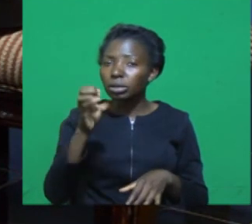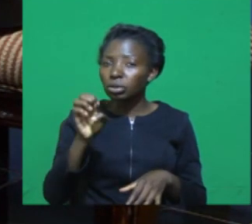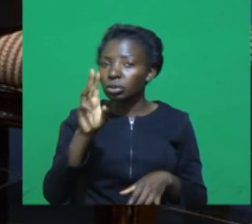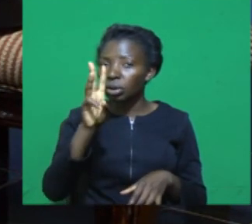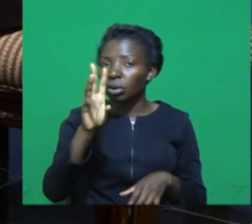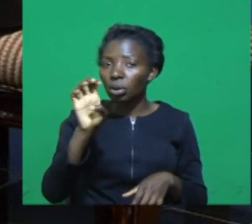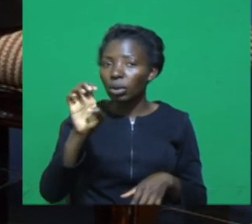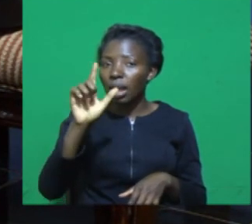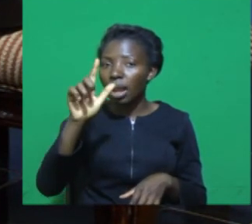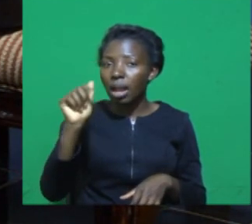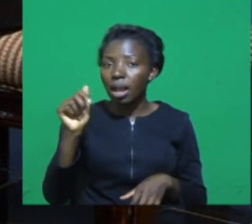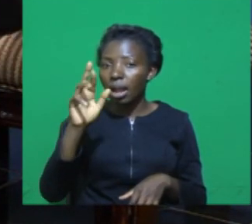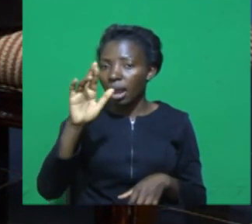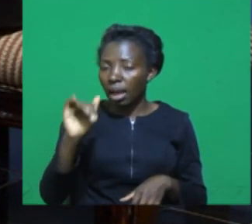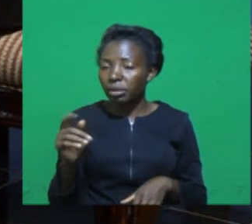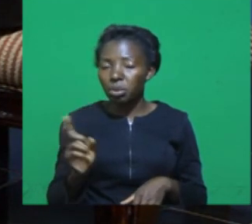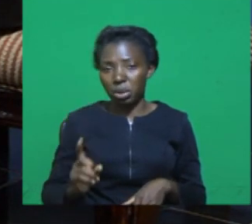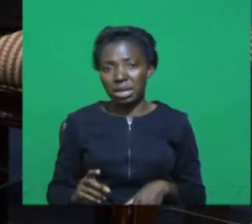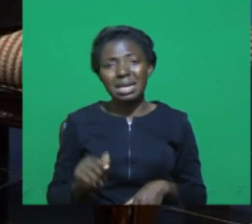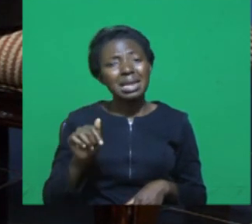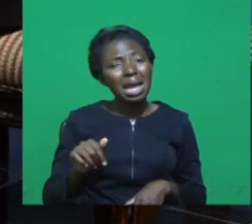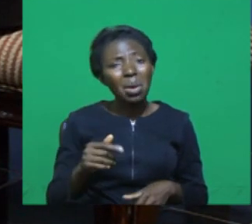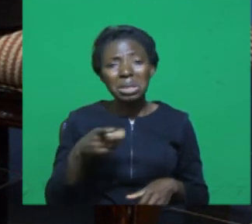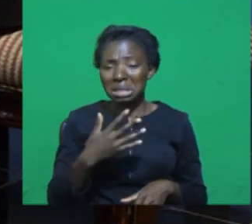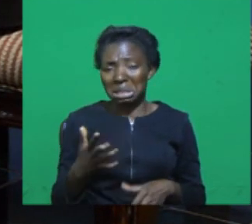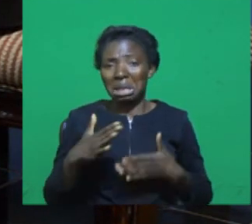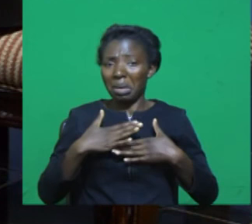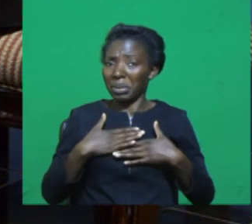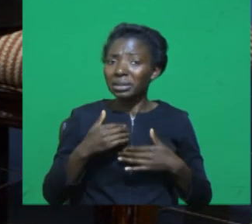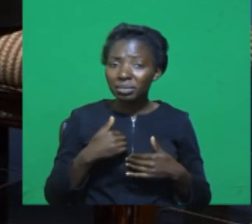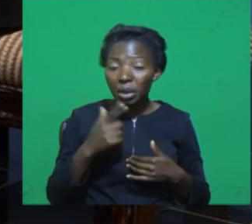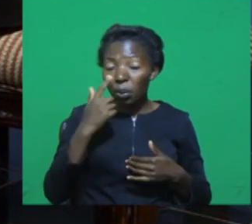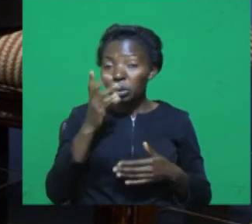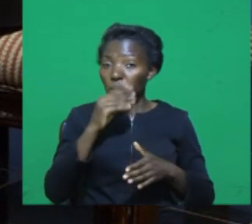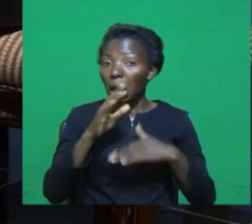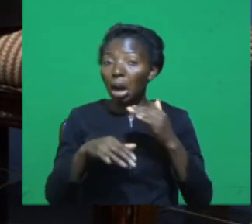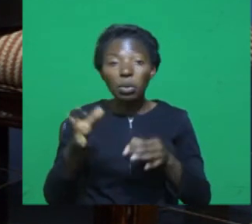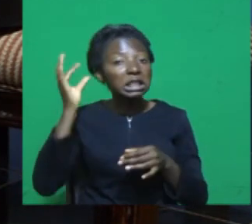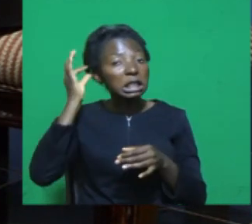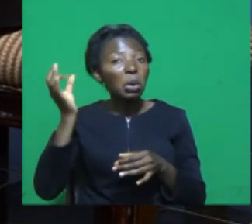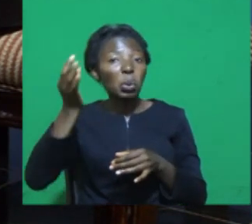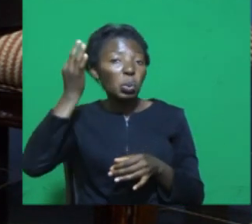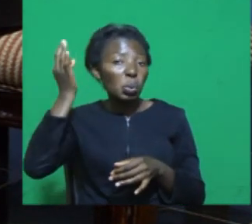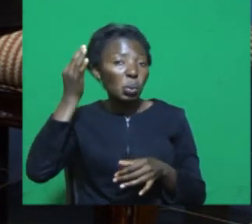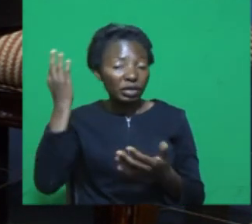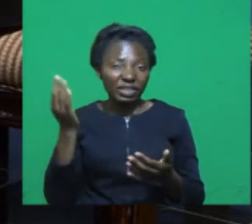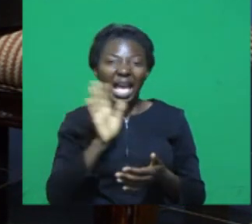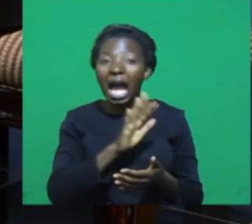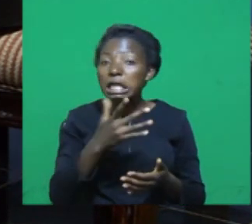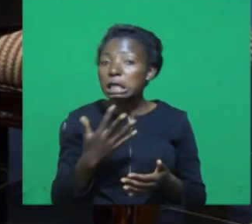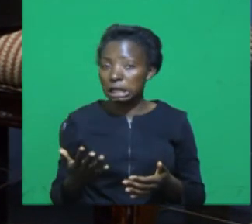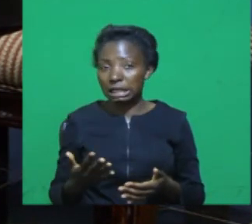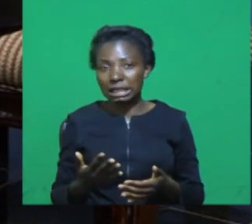kuti sei ndadaro? Pane zvinondirovesa nehana kunyanya kumahairstyle. Kune mamwe